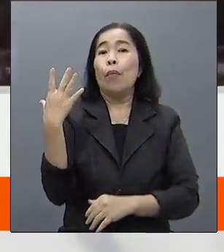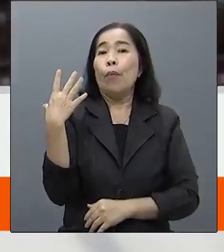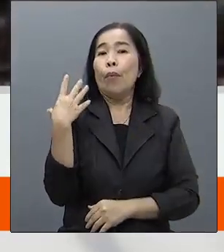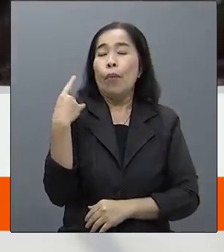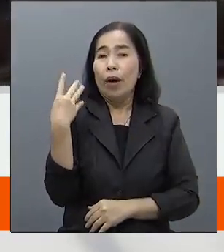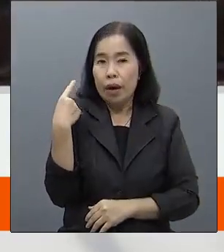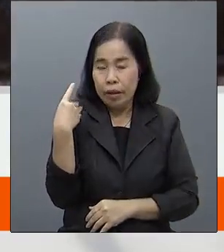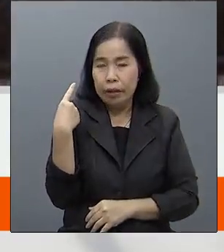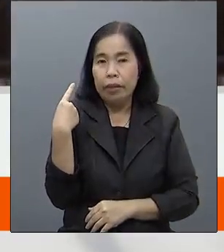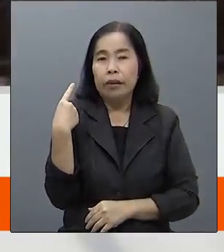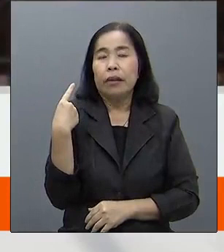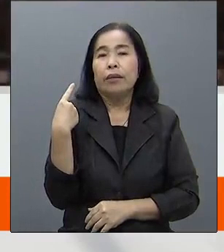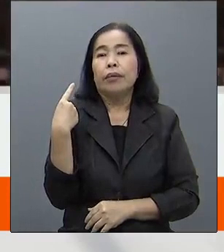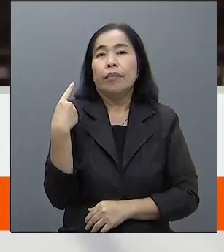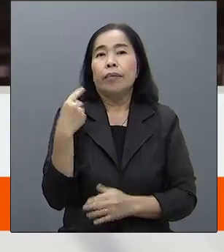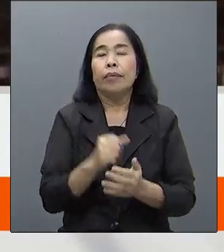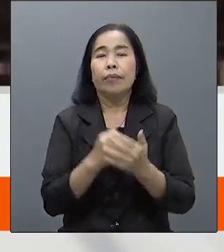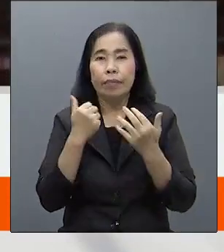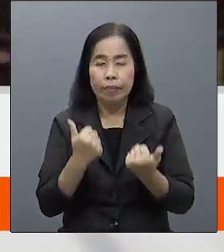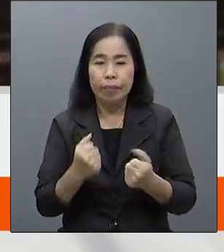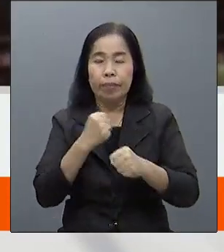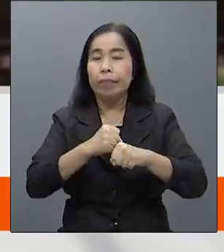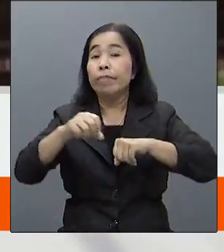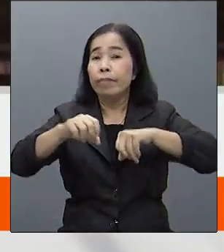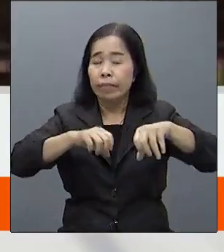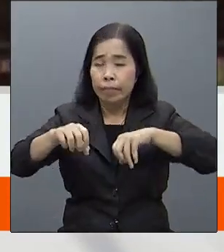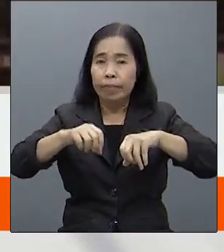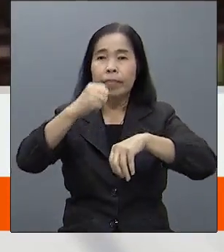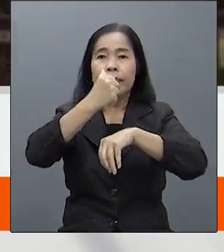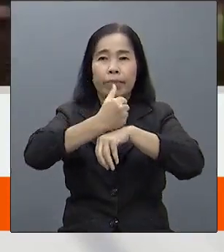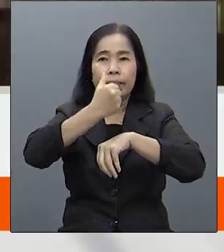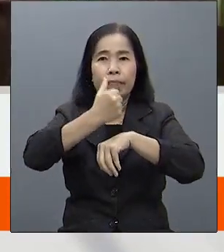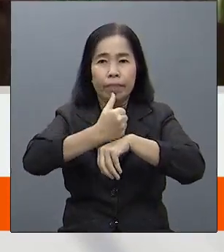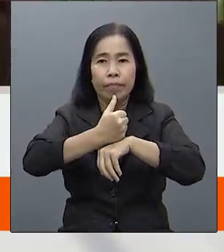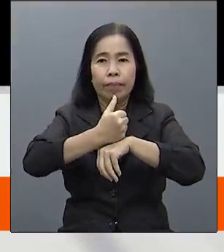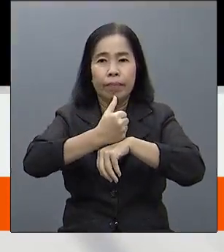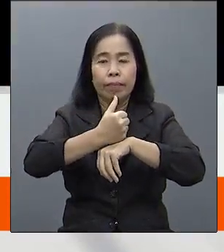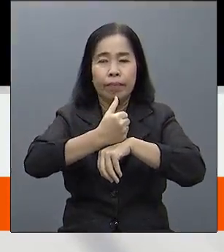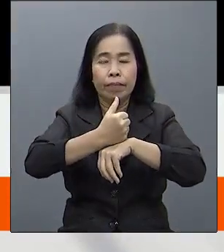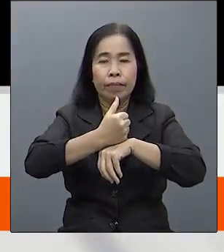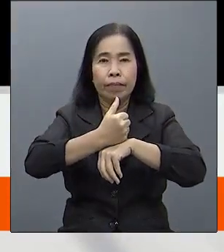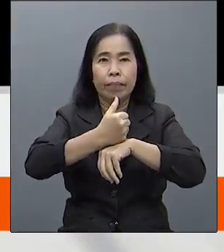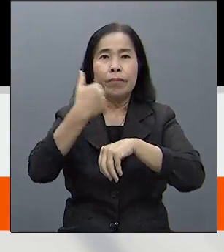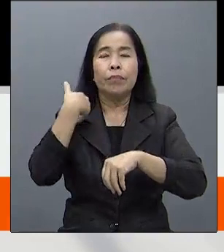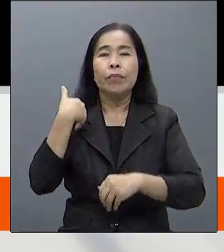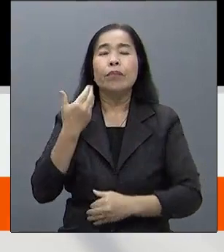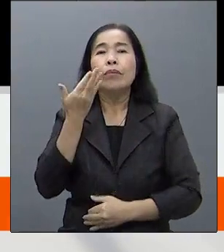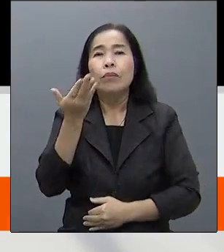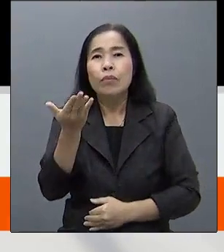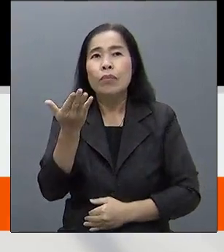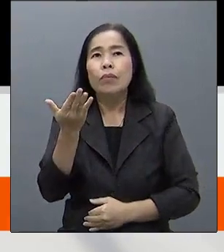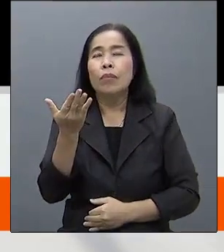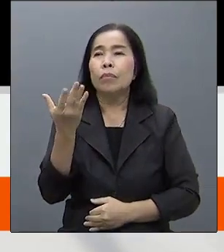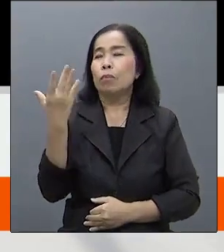ครับได้อำนวยการบัญชาการแล้วก็นะครับได้ร้องขอมาที่กรมป้องกันบรรเทาสาธารณภัยเมื่อหัวค่